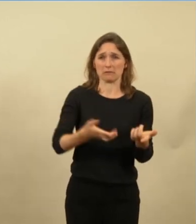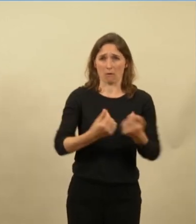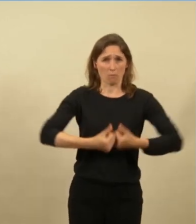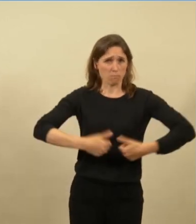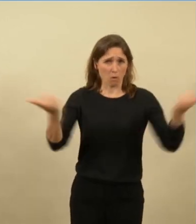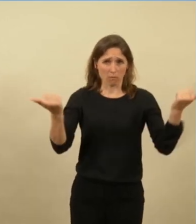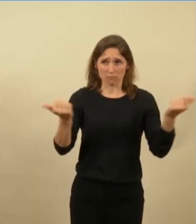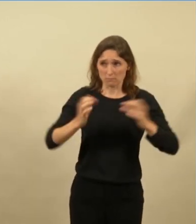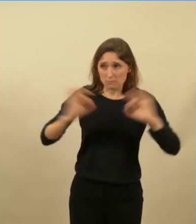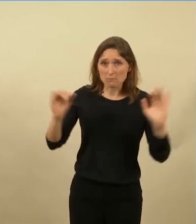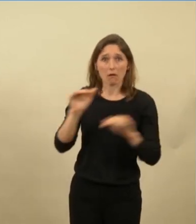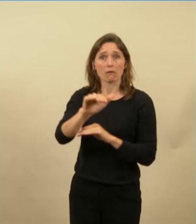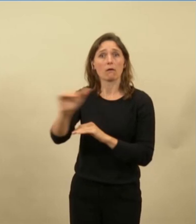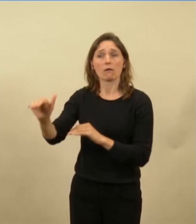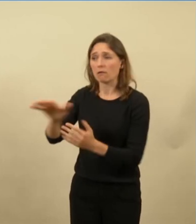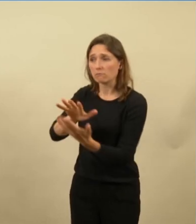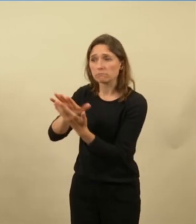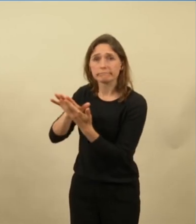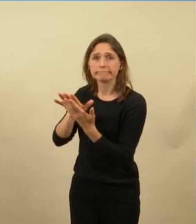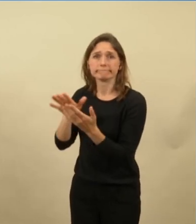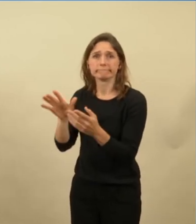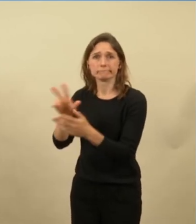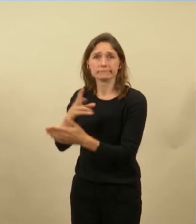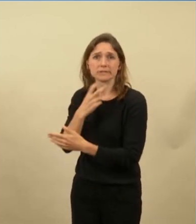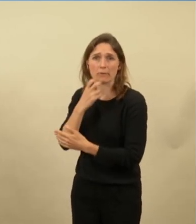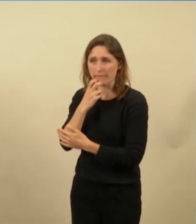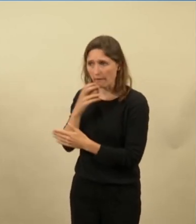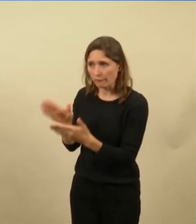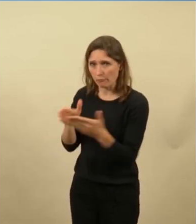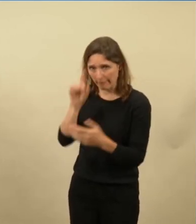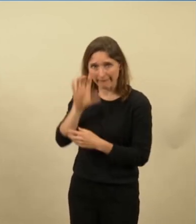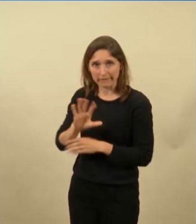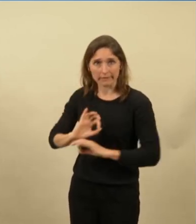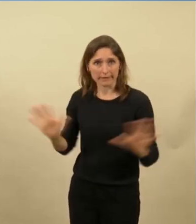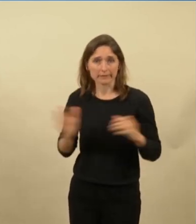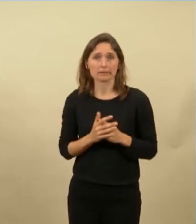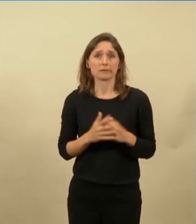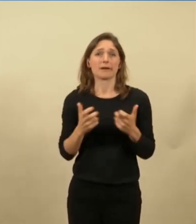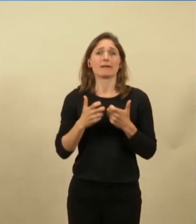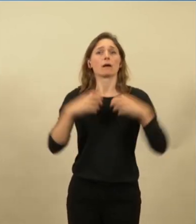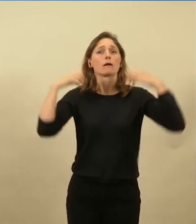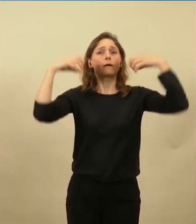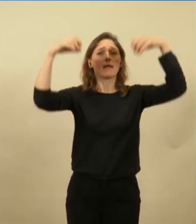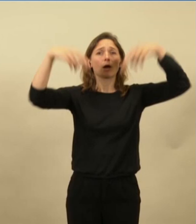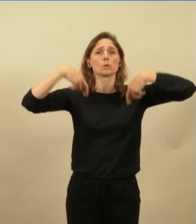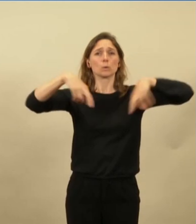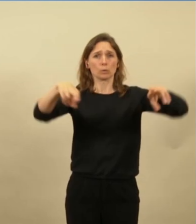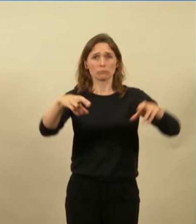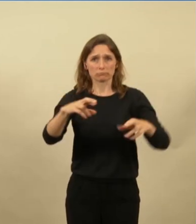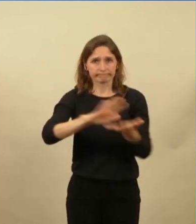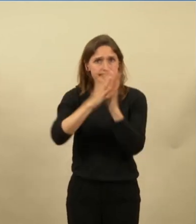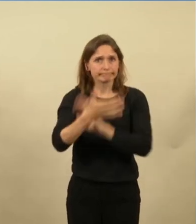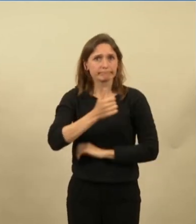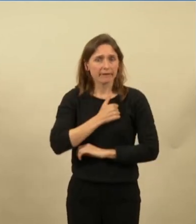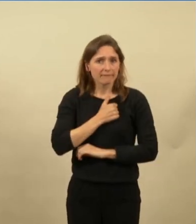avec concernant la previe privatisation donc de l'éclairage public concernant le